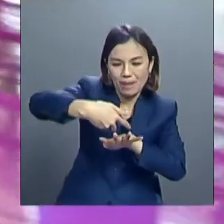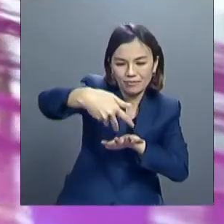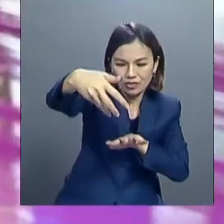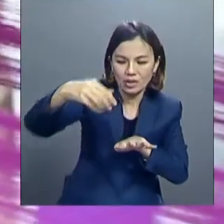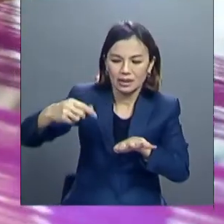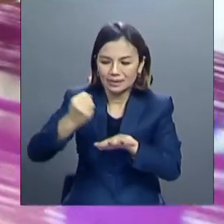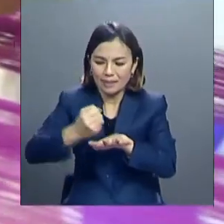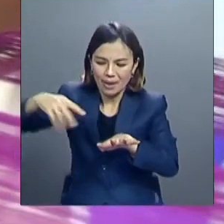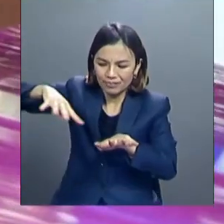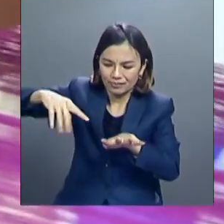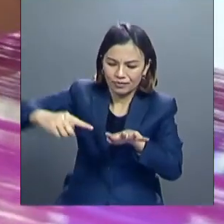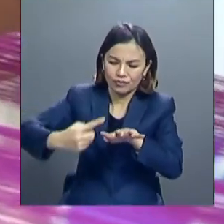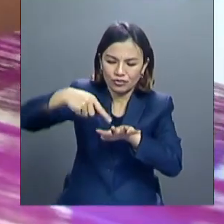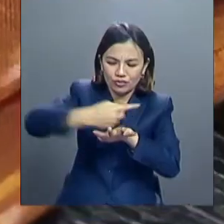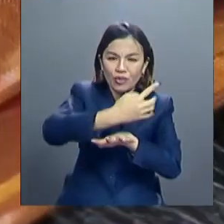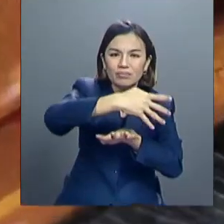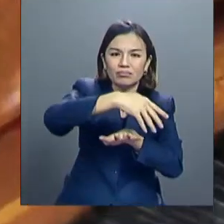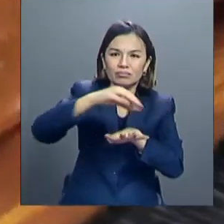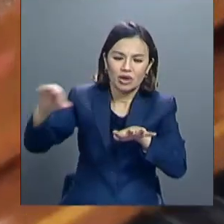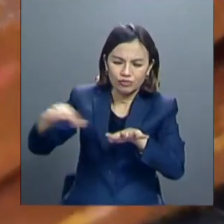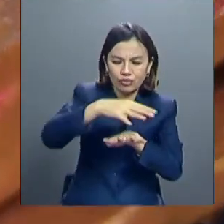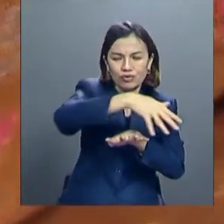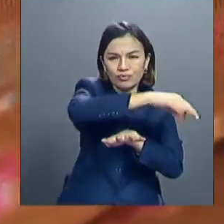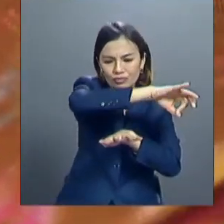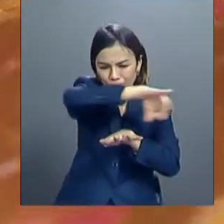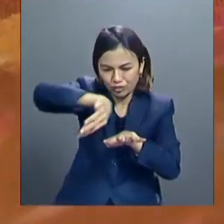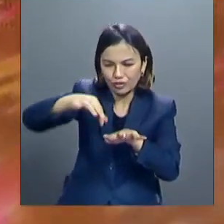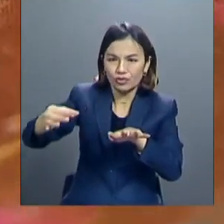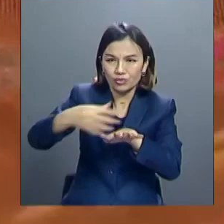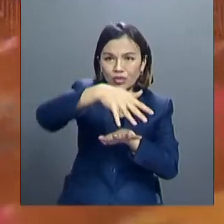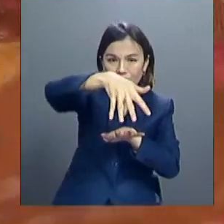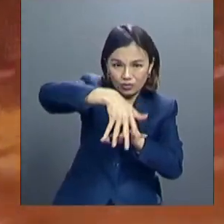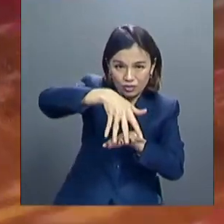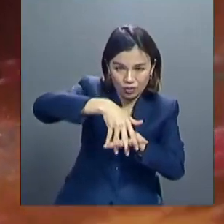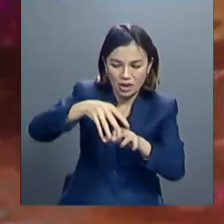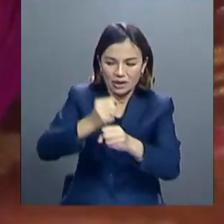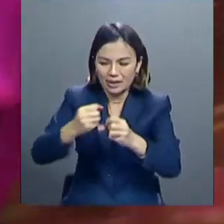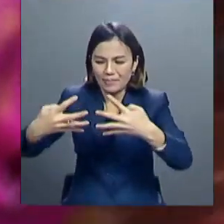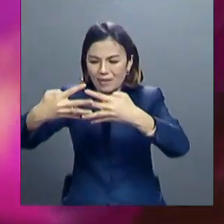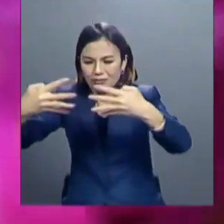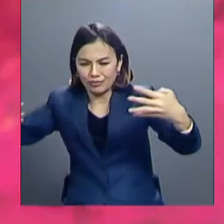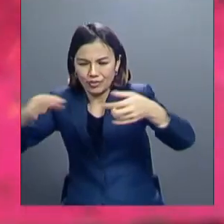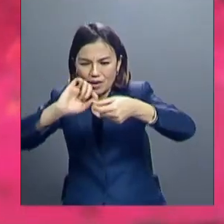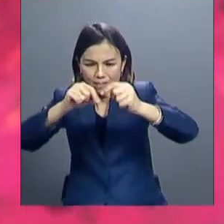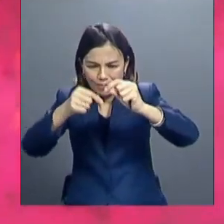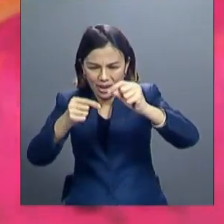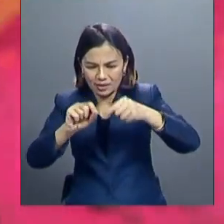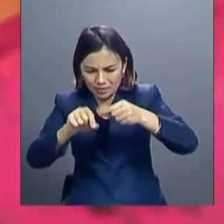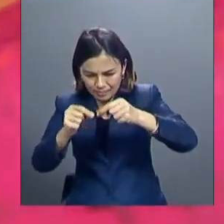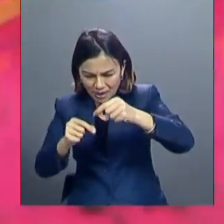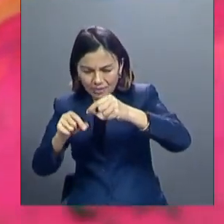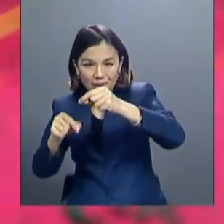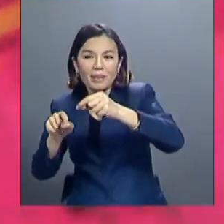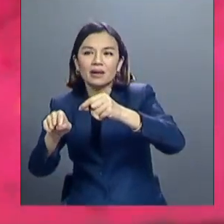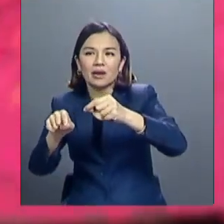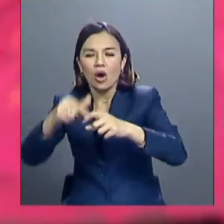ทีนี้ก็มาทำต่อใส่ฟืมแล้วเราก็จะทำลายหมี่ย้อมสีการทอก็จะเป็นประมาณก็จะทออยู่ประมาณ4